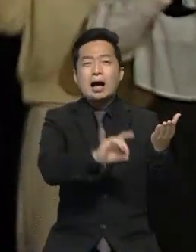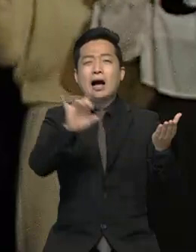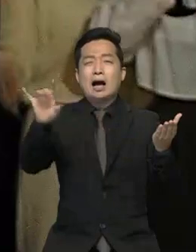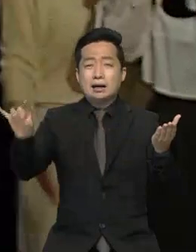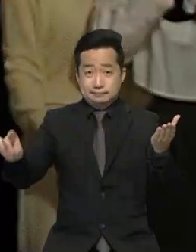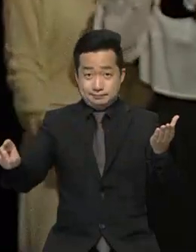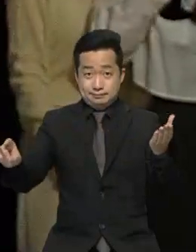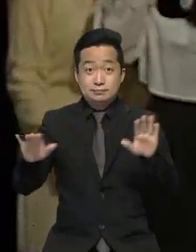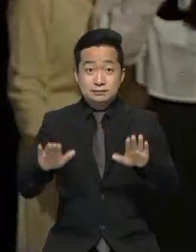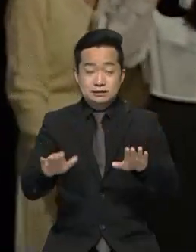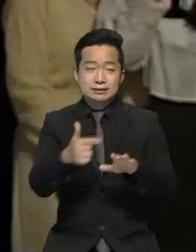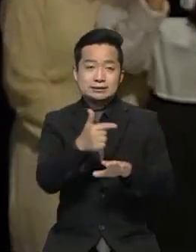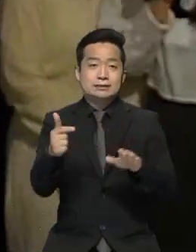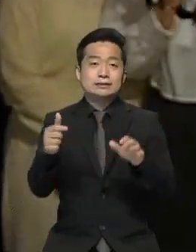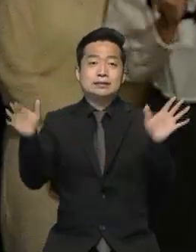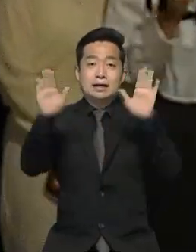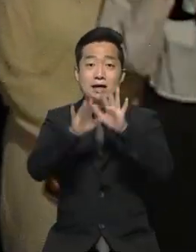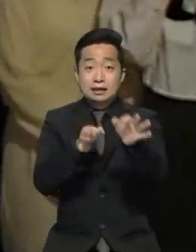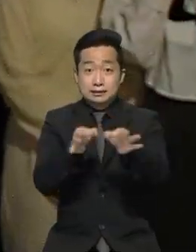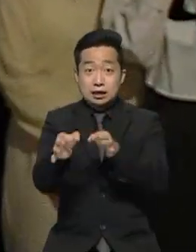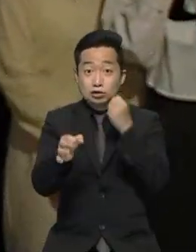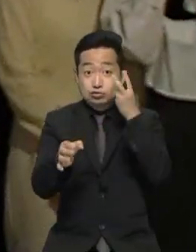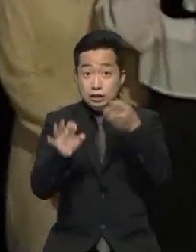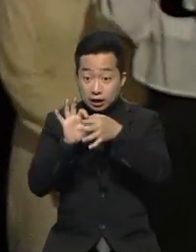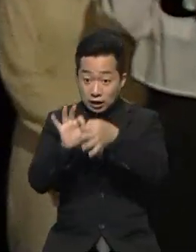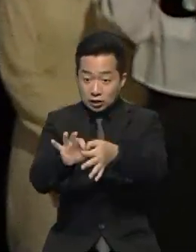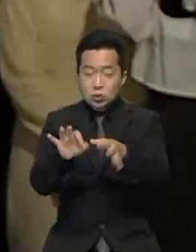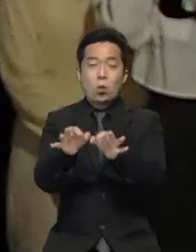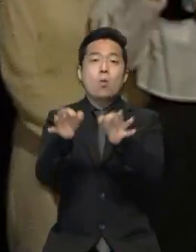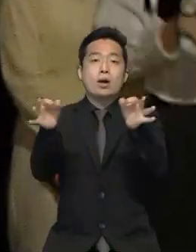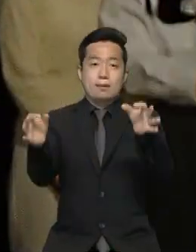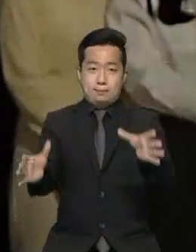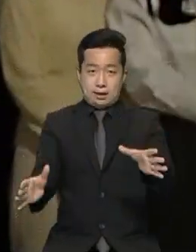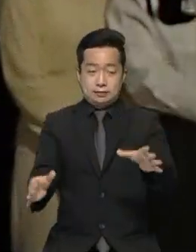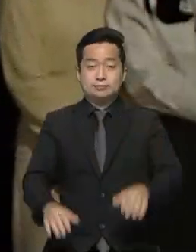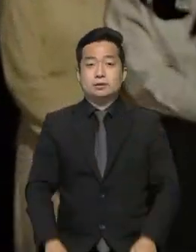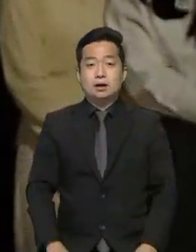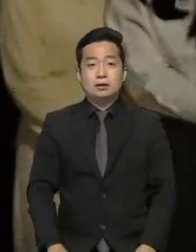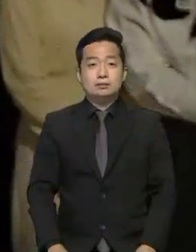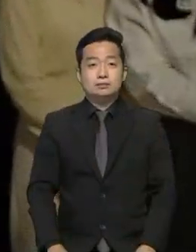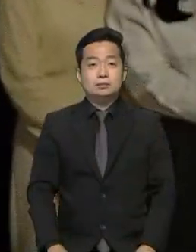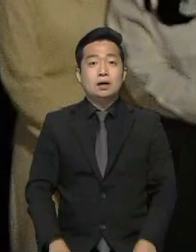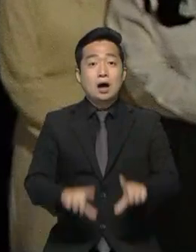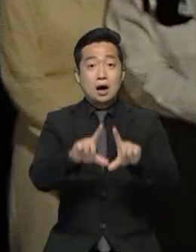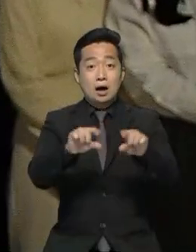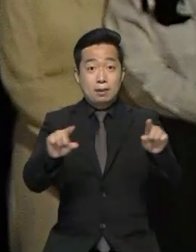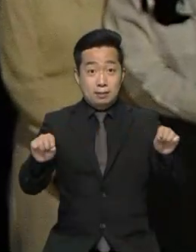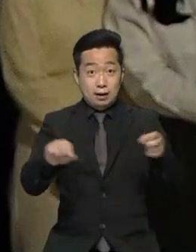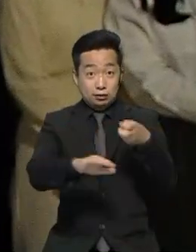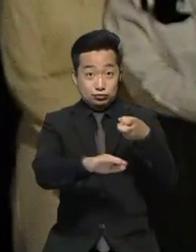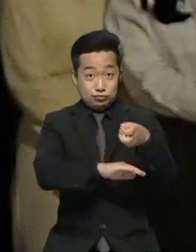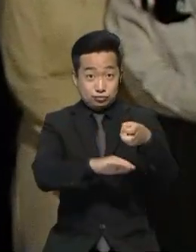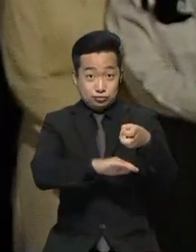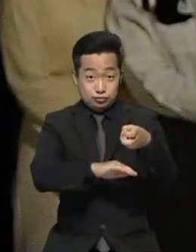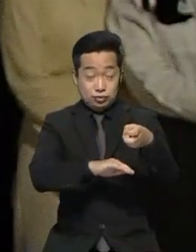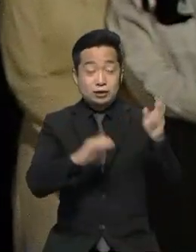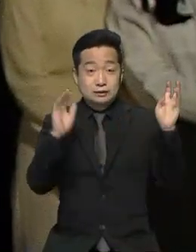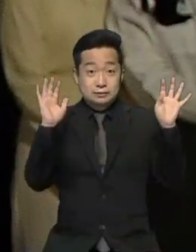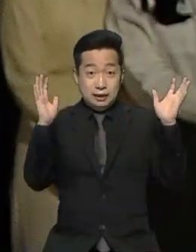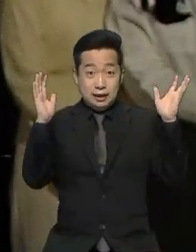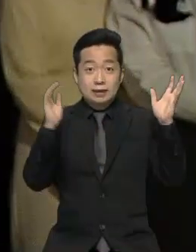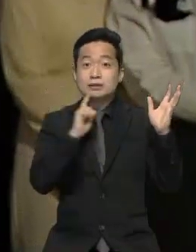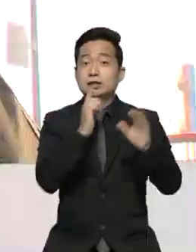했지만 이렇게 대규모 야시장이 두 달간 이어지는 건 오랜만이어서 푸드트럭 업자와 시민 모두 반기고 있습니다.